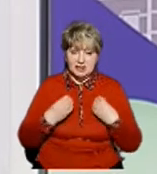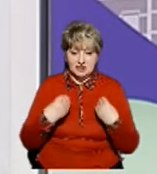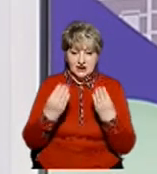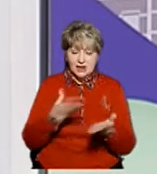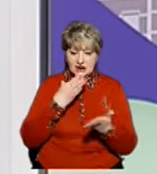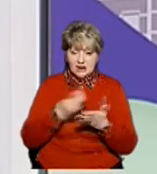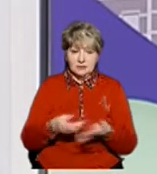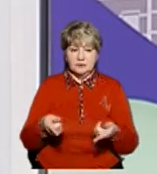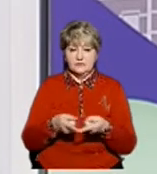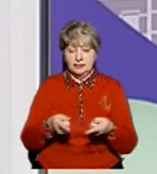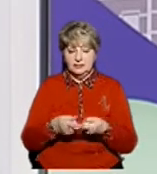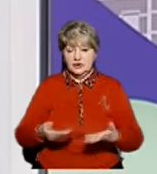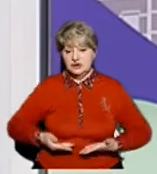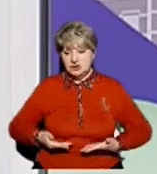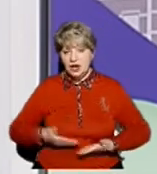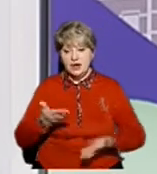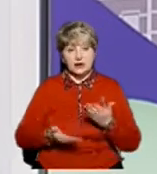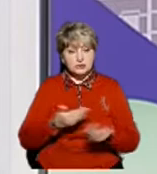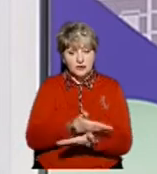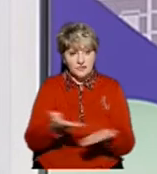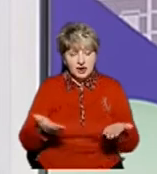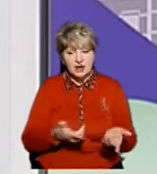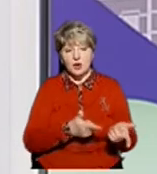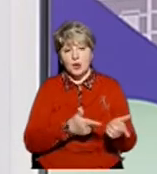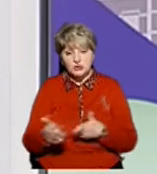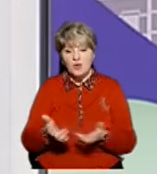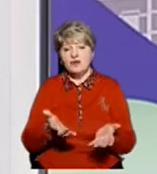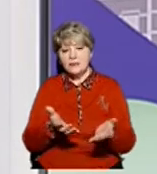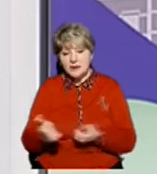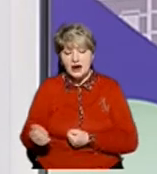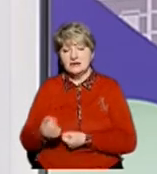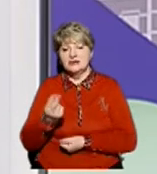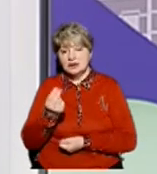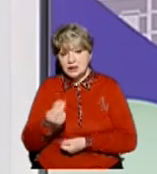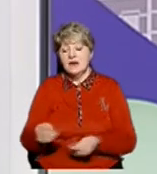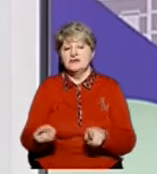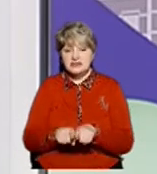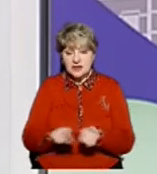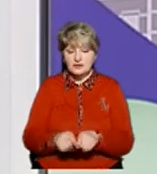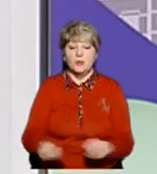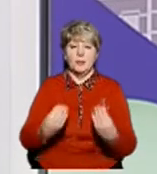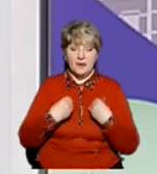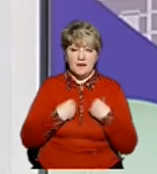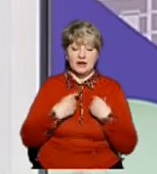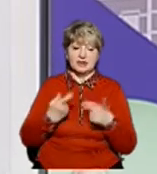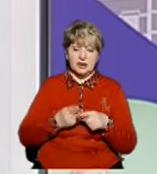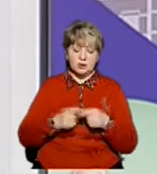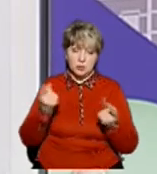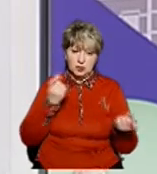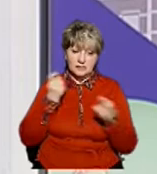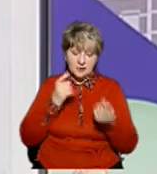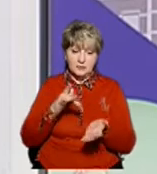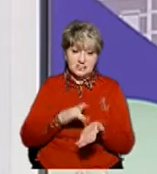житло, навіть якщо ви готові брати кошти, все одно давайте цю інформацію в центр, бо,